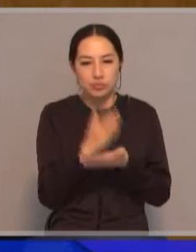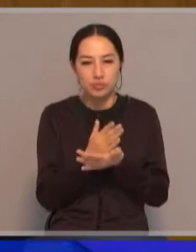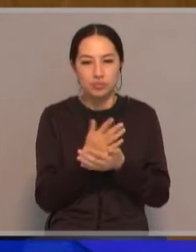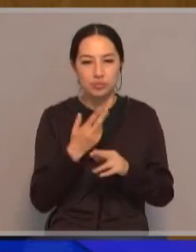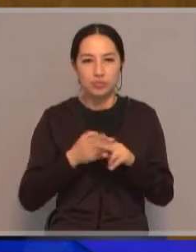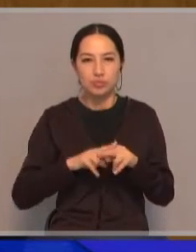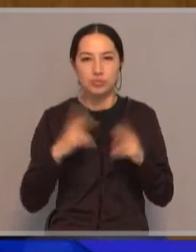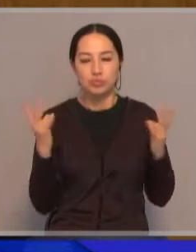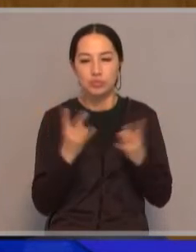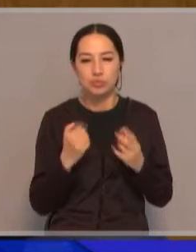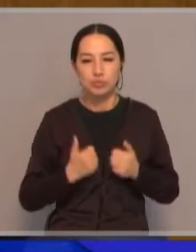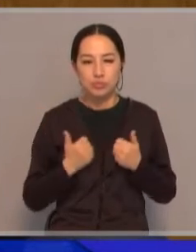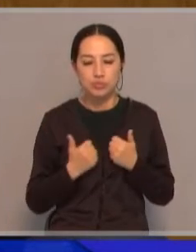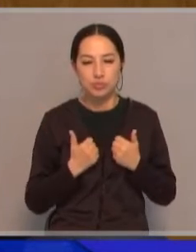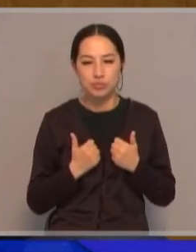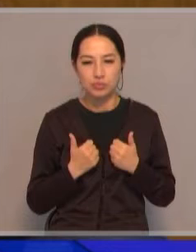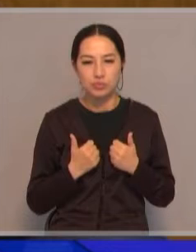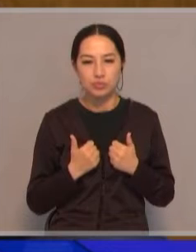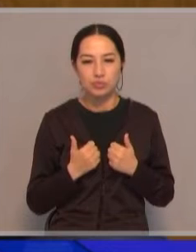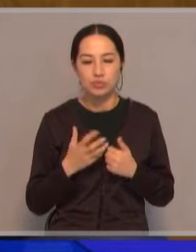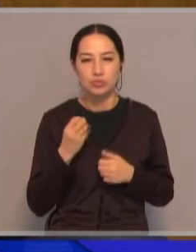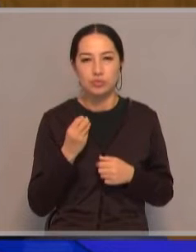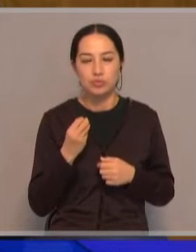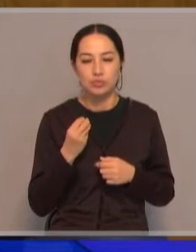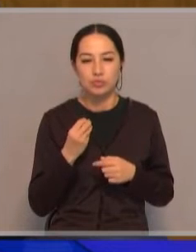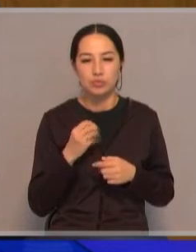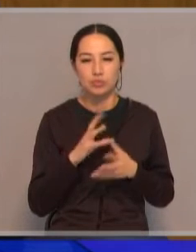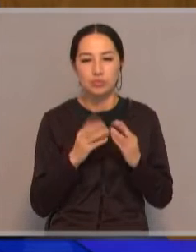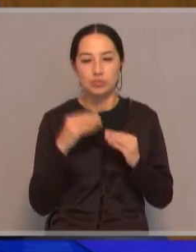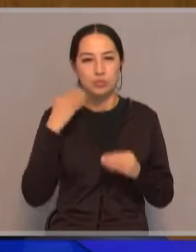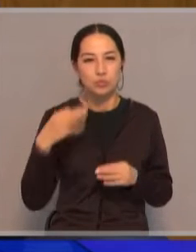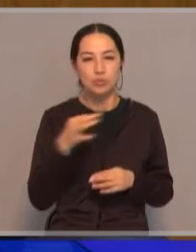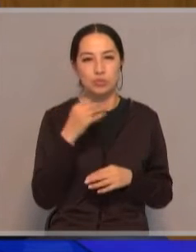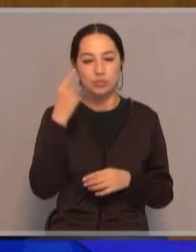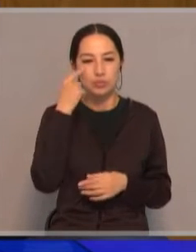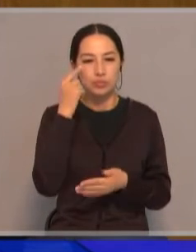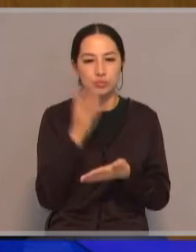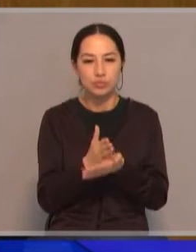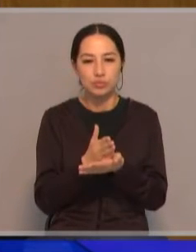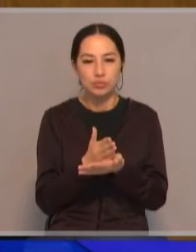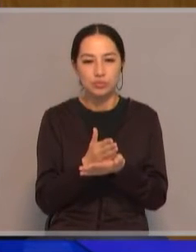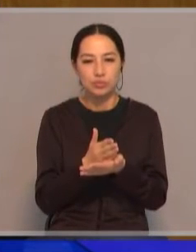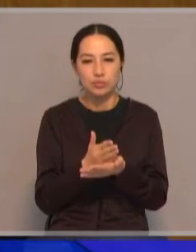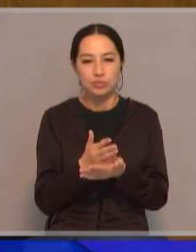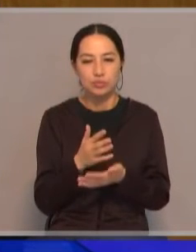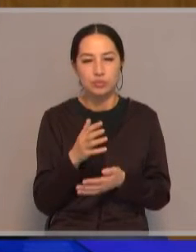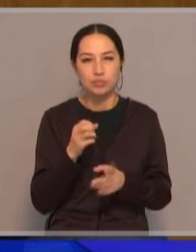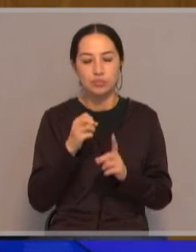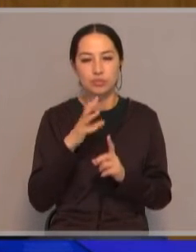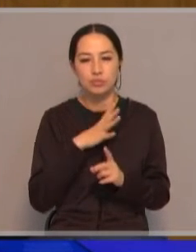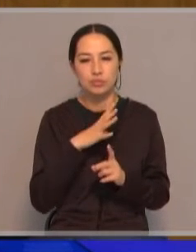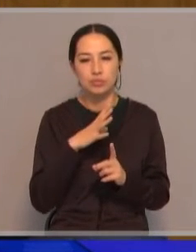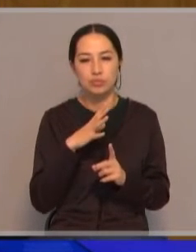адам Dzийдер. Мысалар warming Bėр metge қордан. Әріңізді құрамыздың құрамыздың қысында көкін бұл